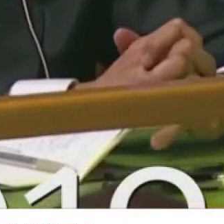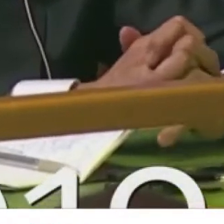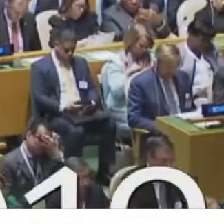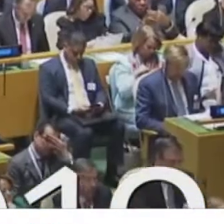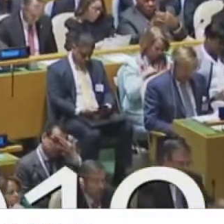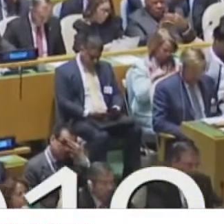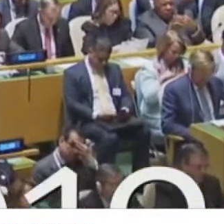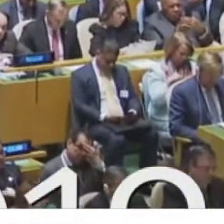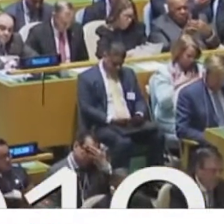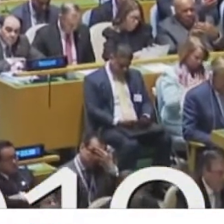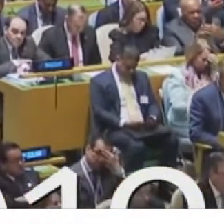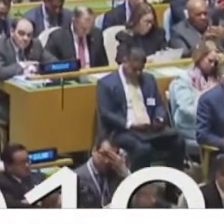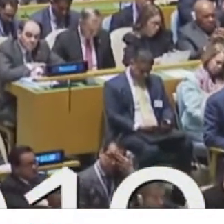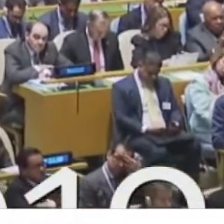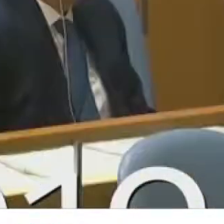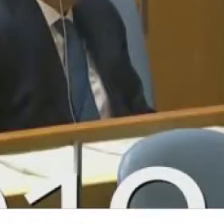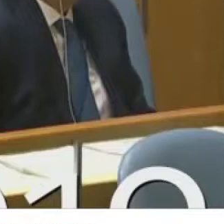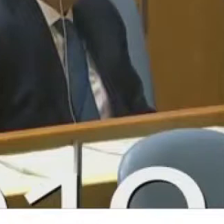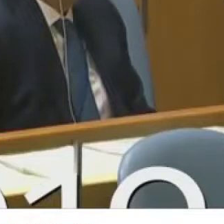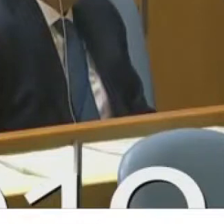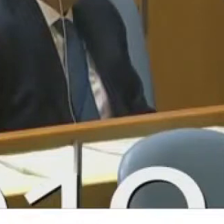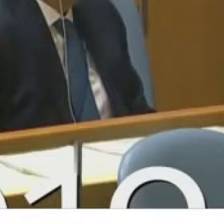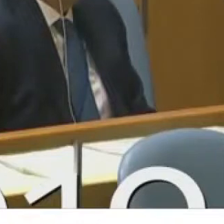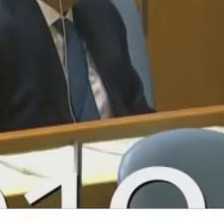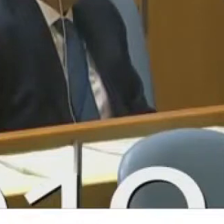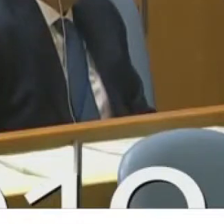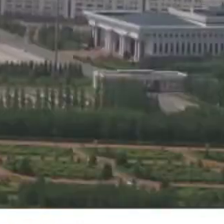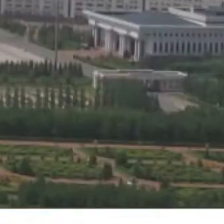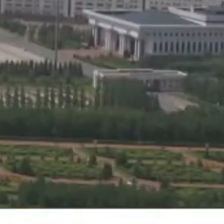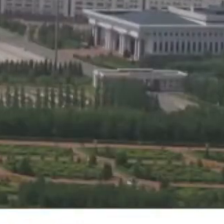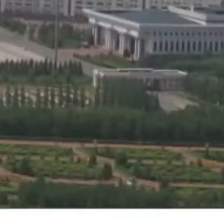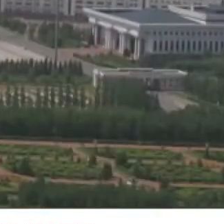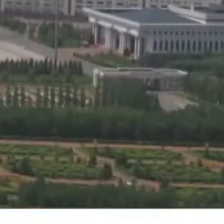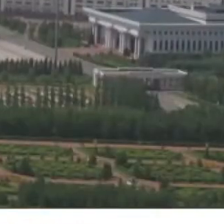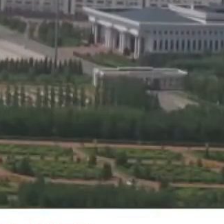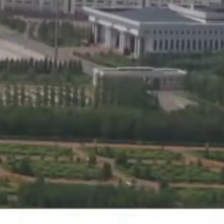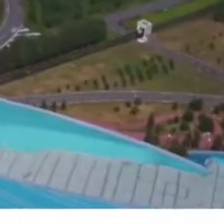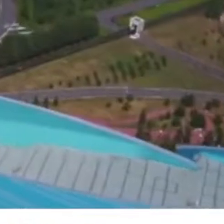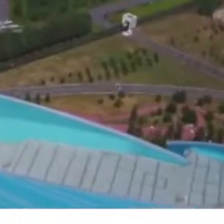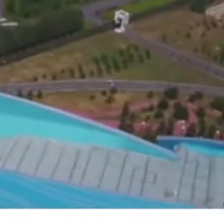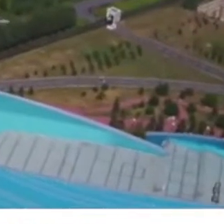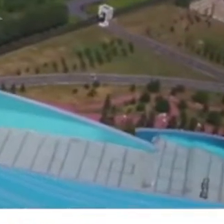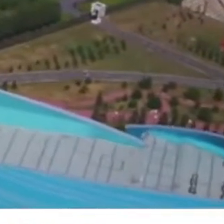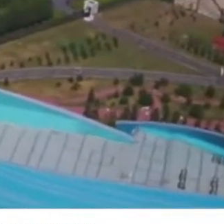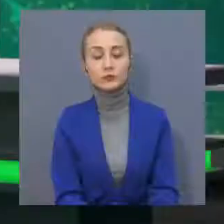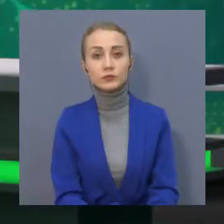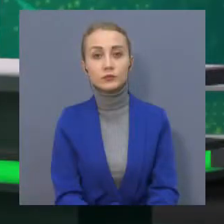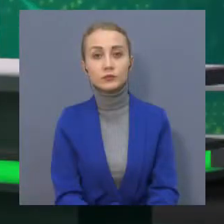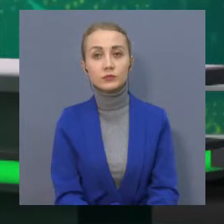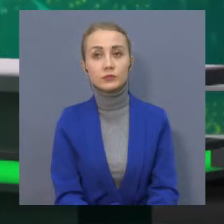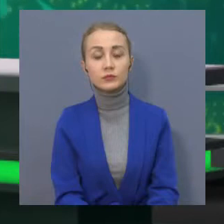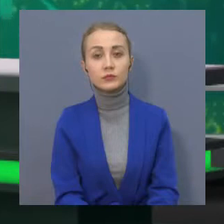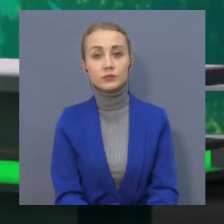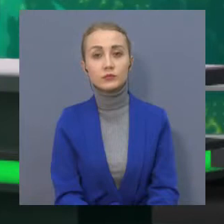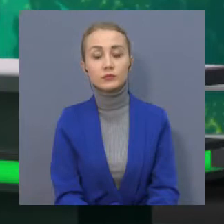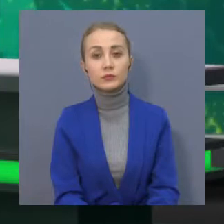халықаралық бастамада көтереді деп жоспарланған, солардың бірі бүкіл әлемдегі волонтерлердің еңбегін мойындауға, құрметтеуге бағытталған.